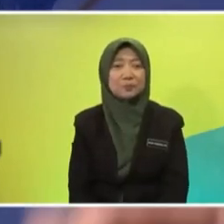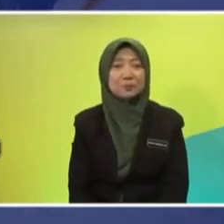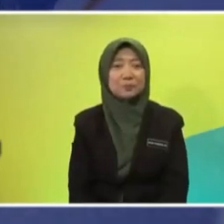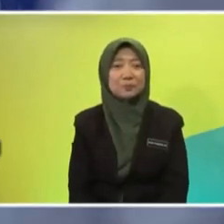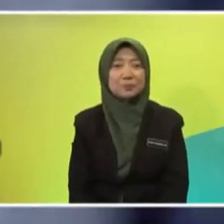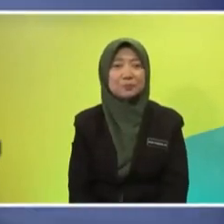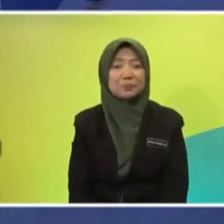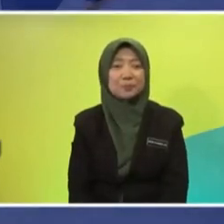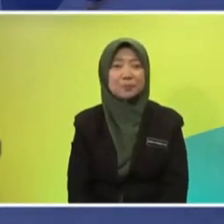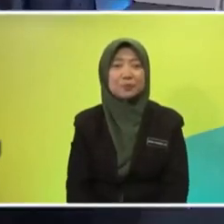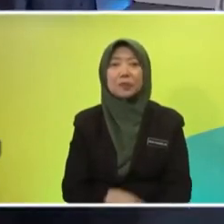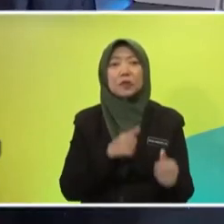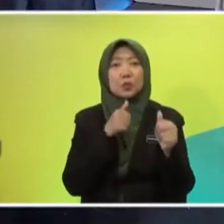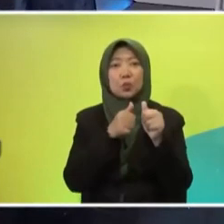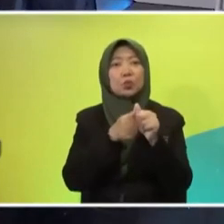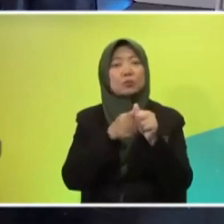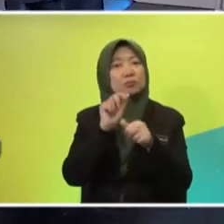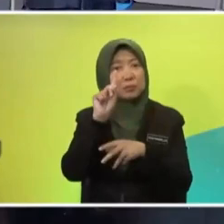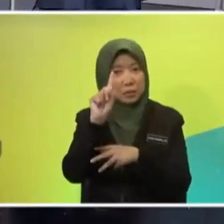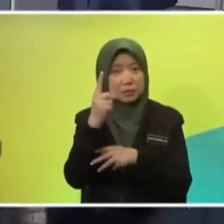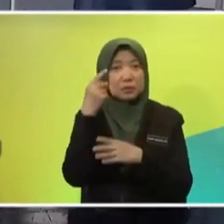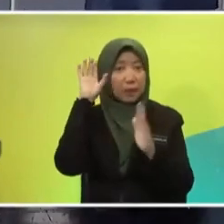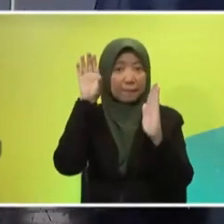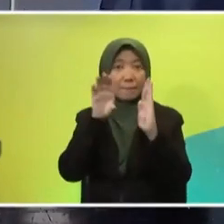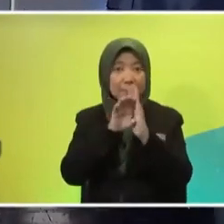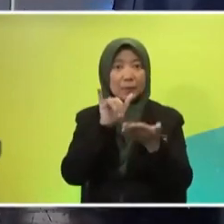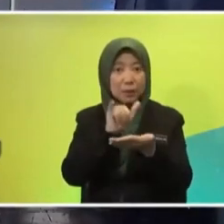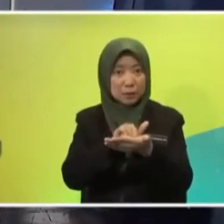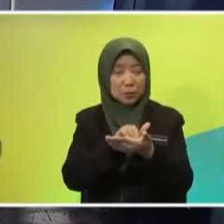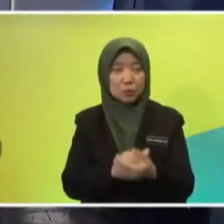Kita ikut sahaja ya cikgu. Ya, kita ikut sahaja.